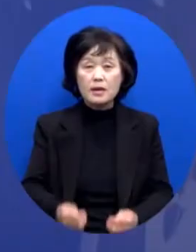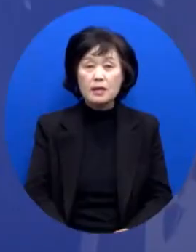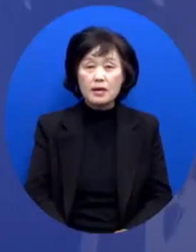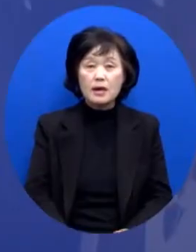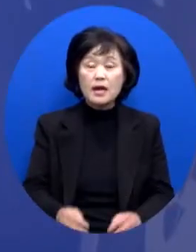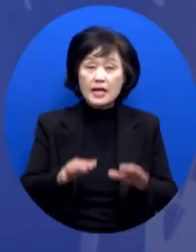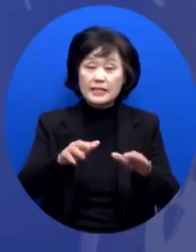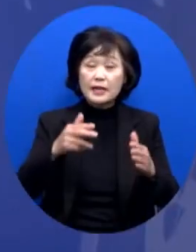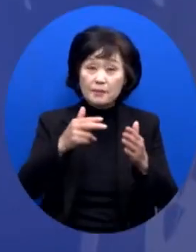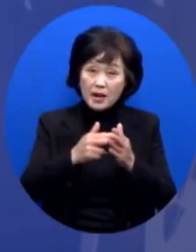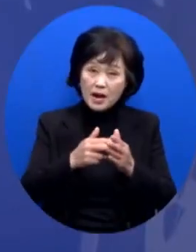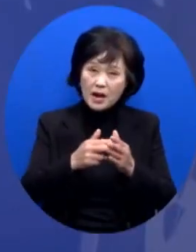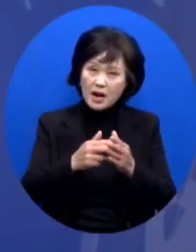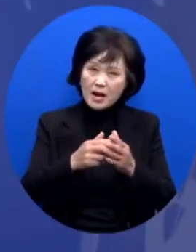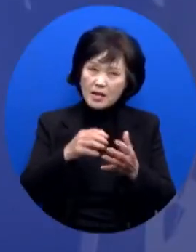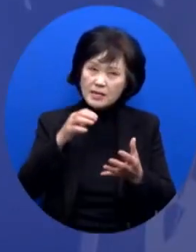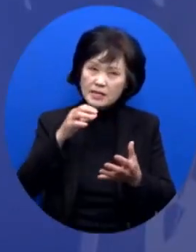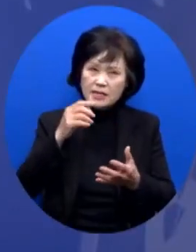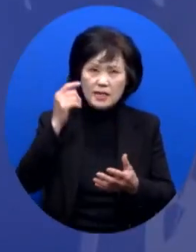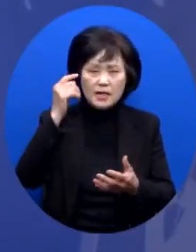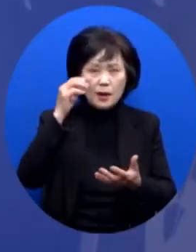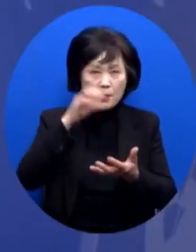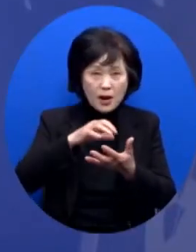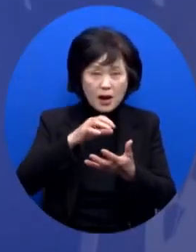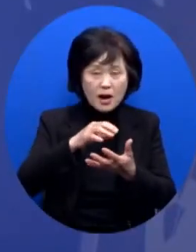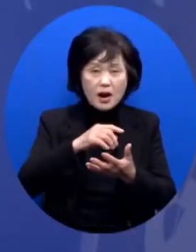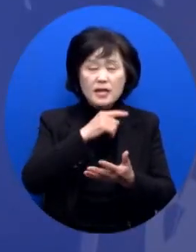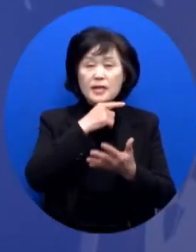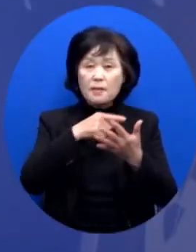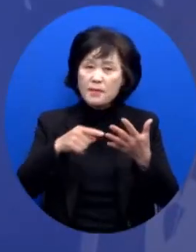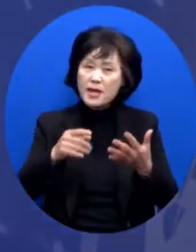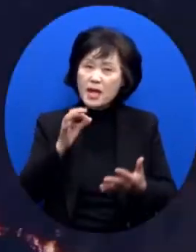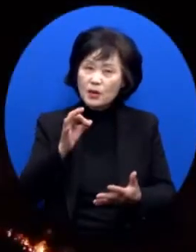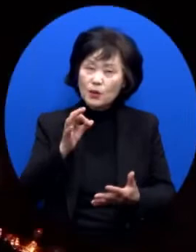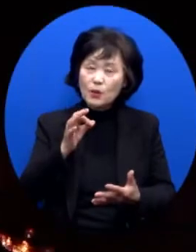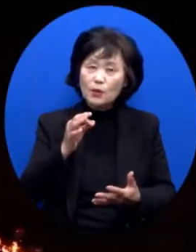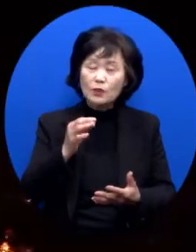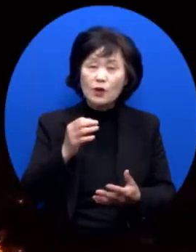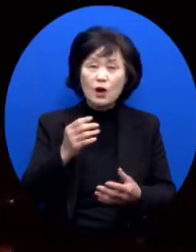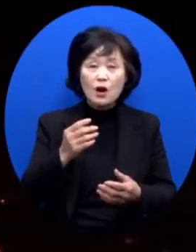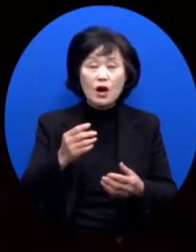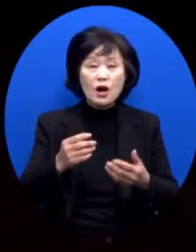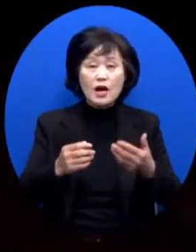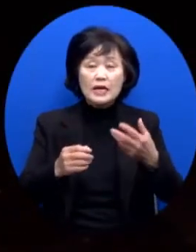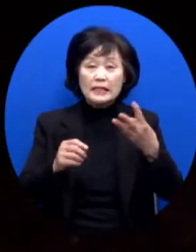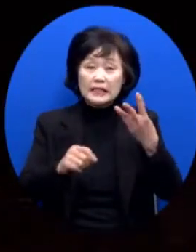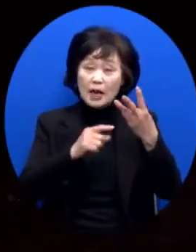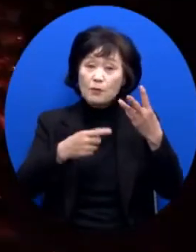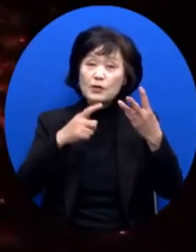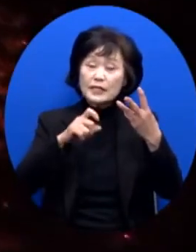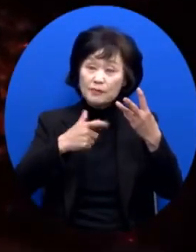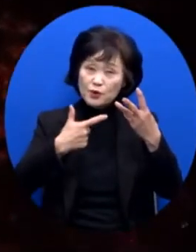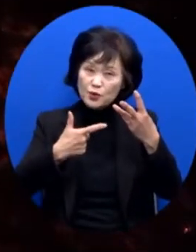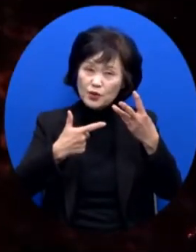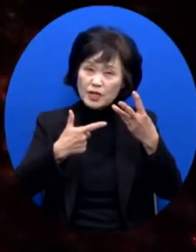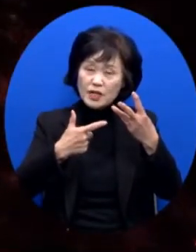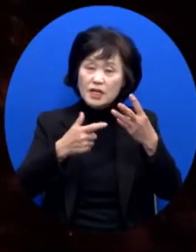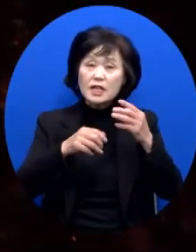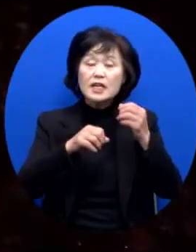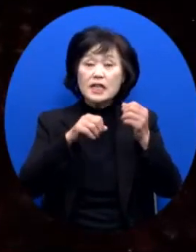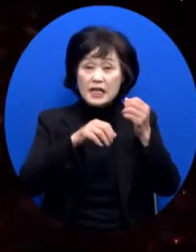현재까지 집계된 동해안 산불의 피해액은 이 지난 16일 기준 1600억 원에